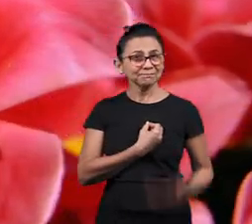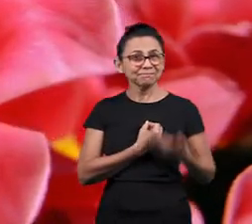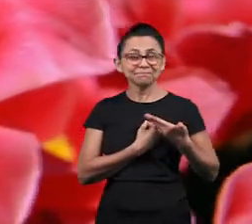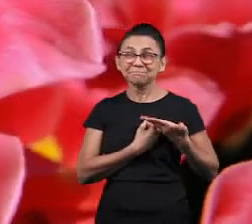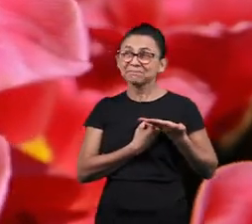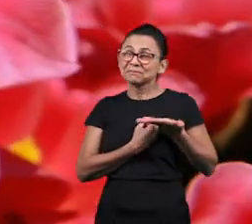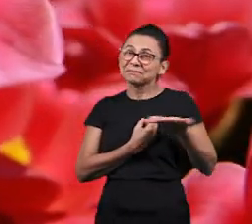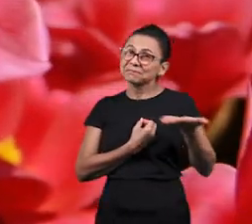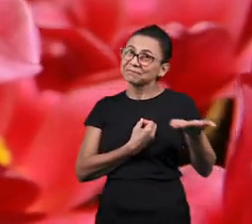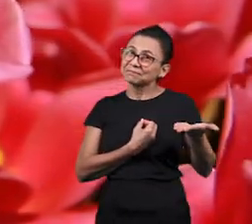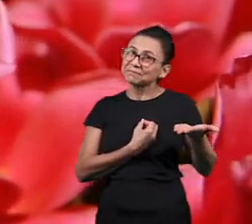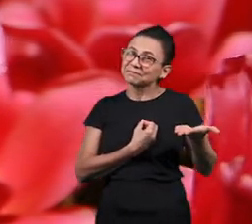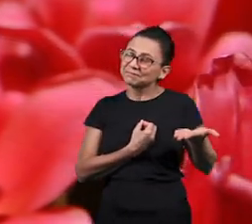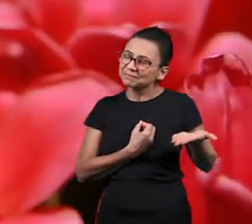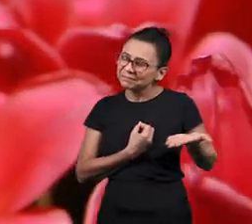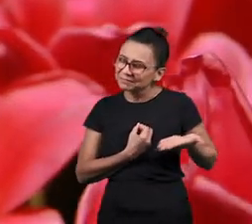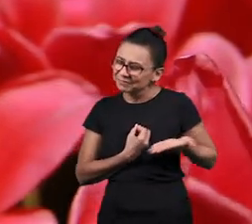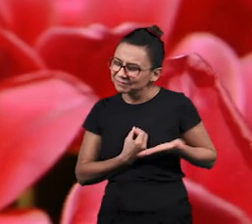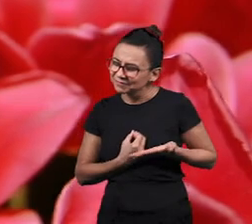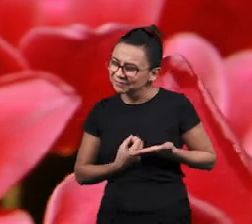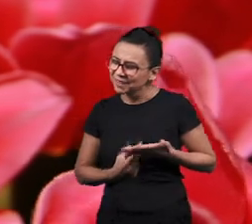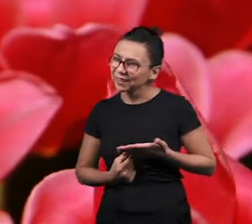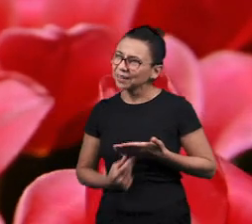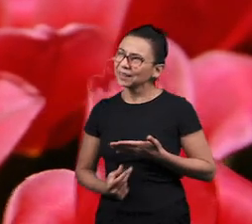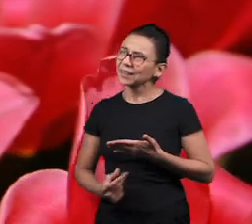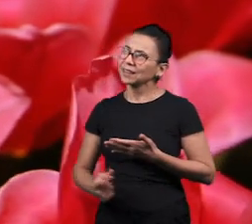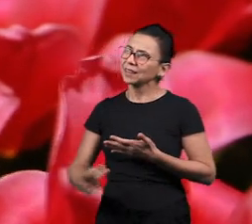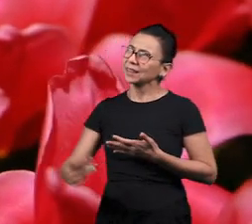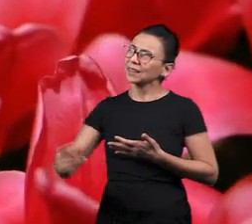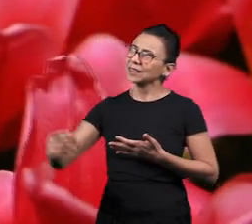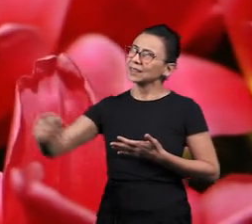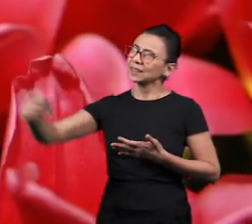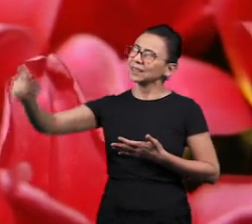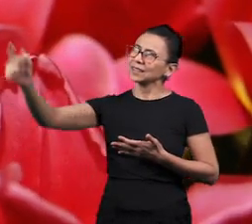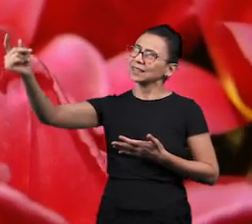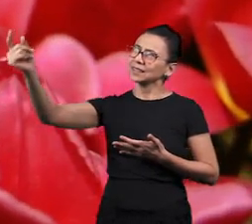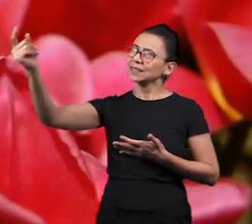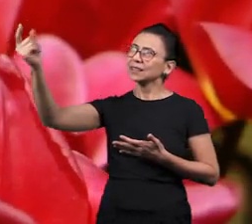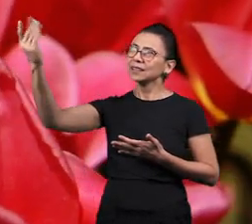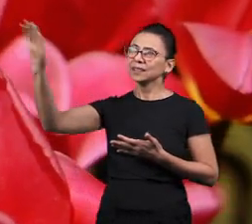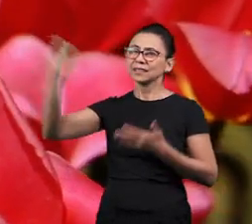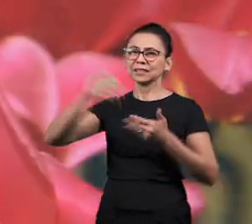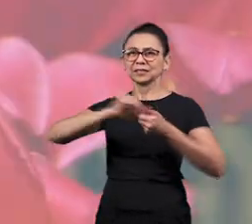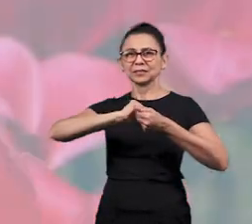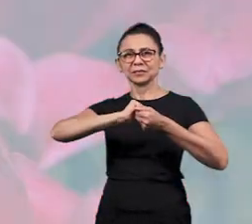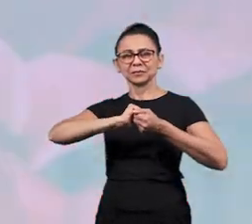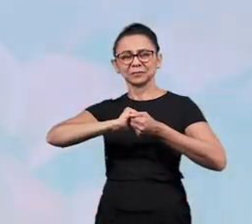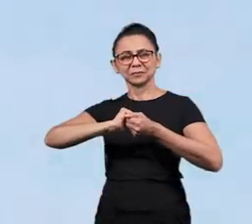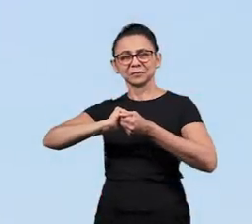Ты мог иметь жизнь с избытком, жизнь вечную.